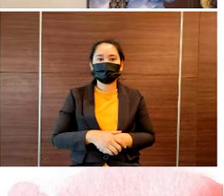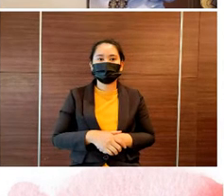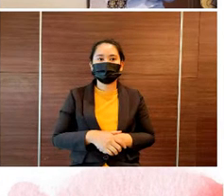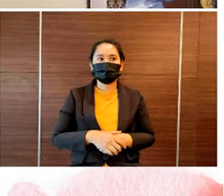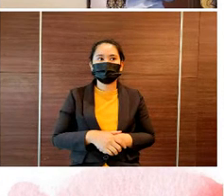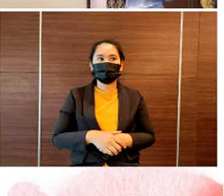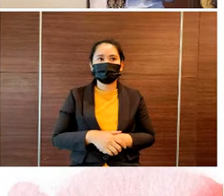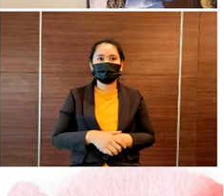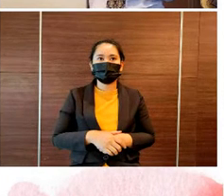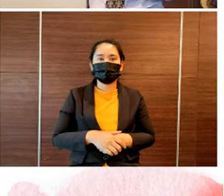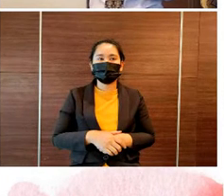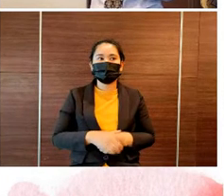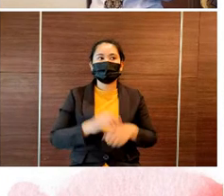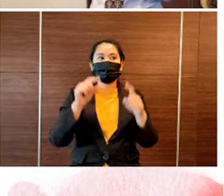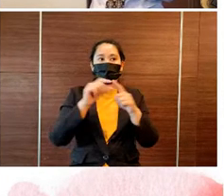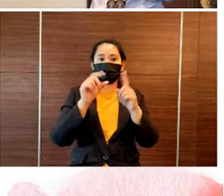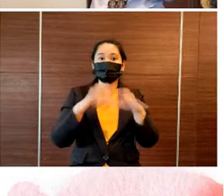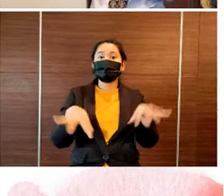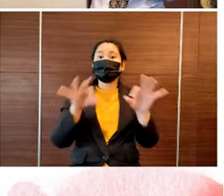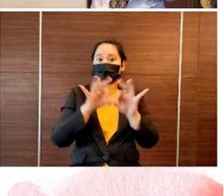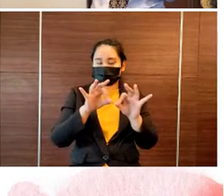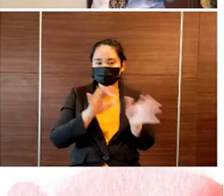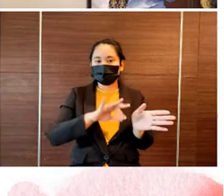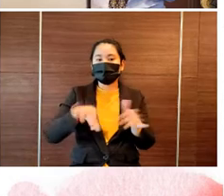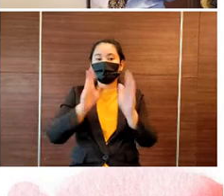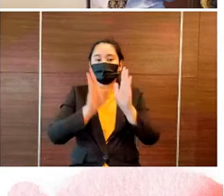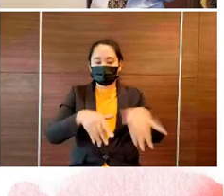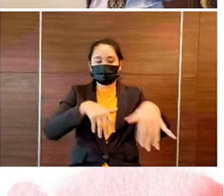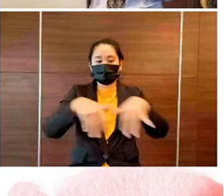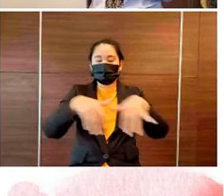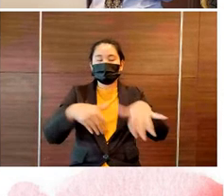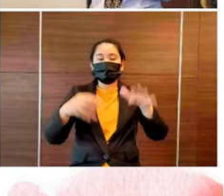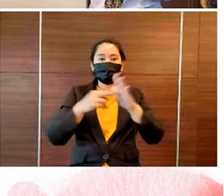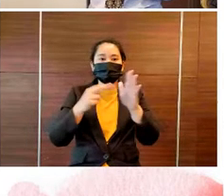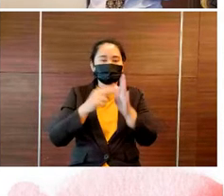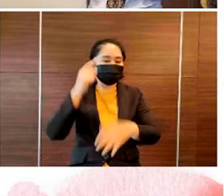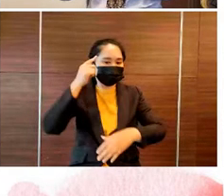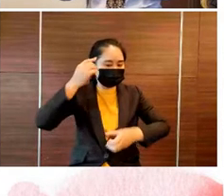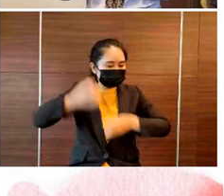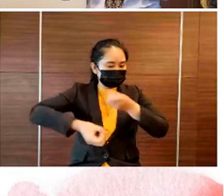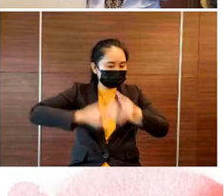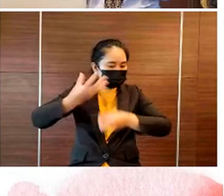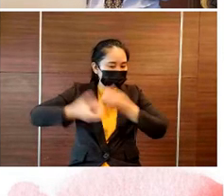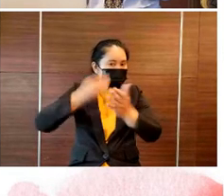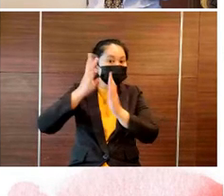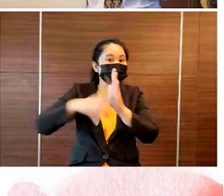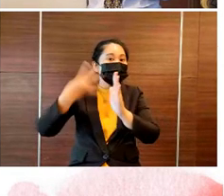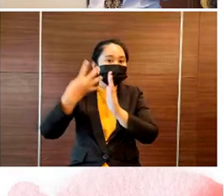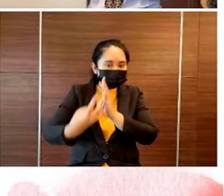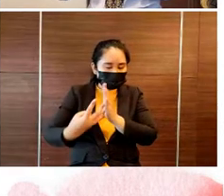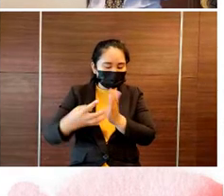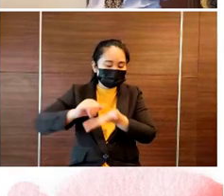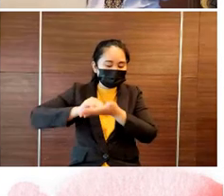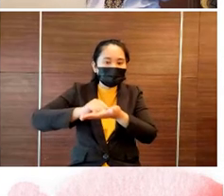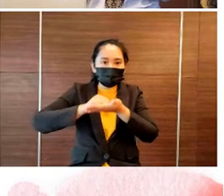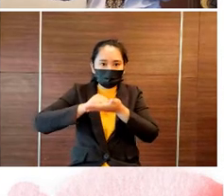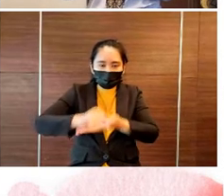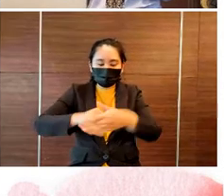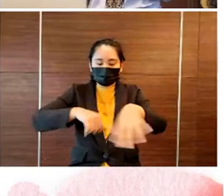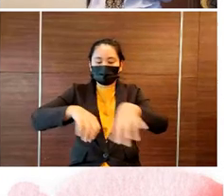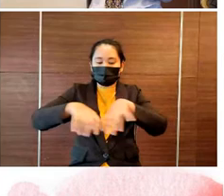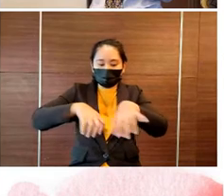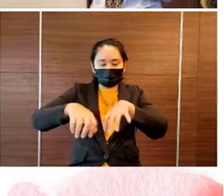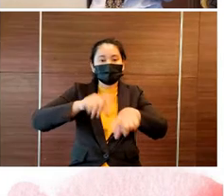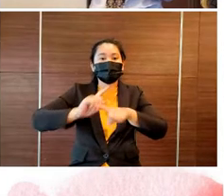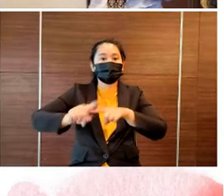นะตัวนี้กันคีย์เวิร์ดนะครับนะให้ประชาชนนะเป็นศูนย์กลางของความคิดวางรูปแบบในการบริการในการจัด